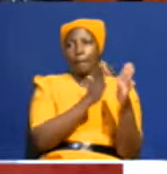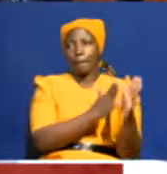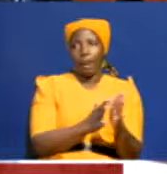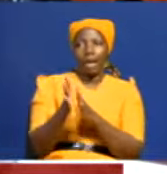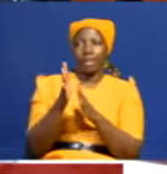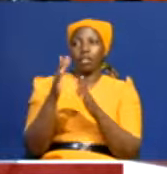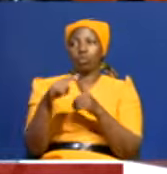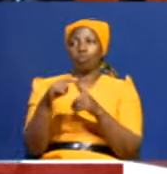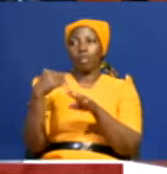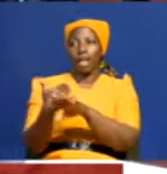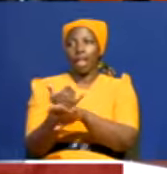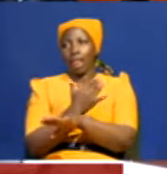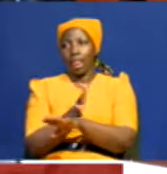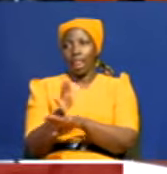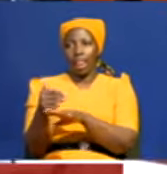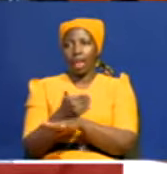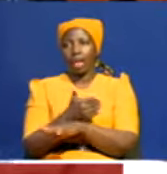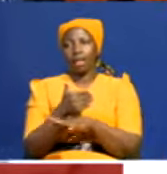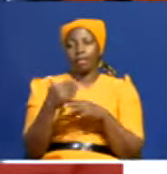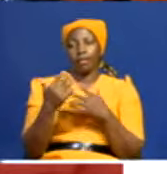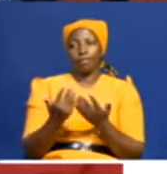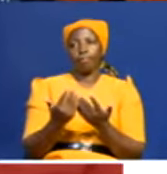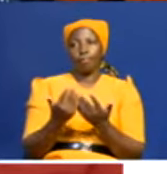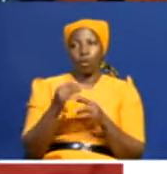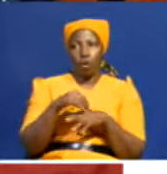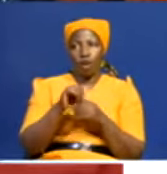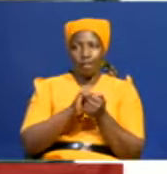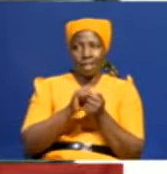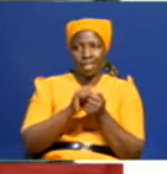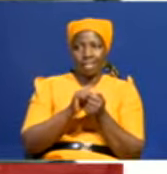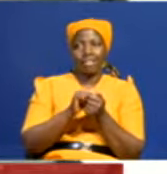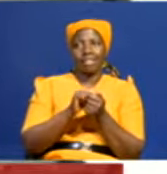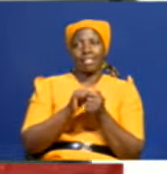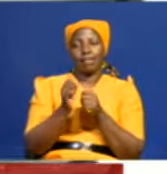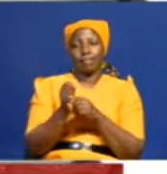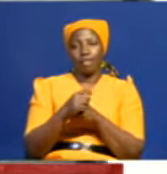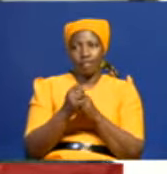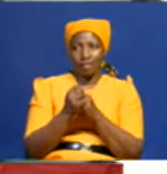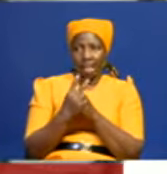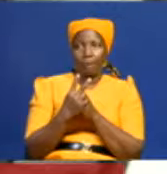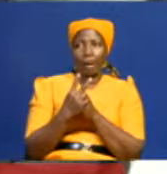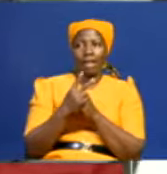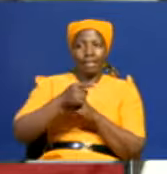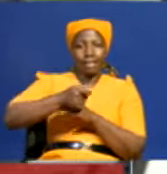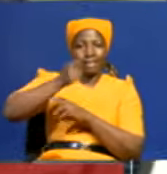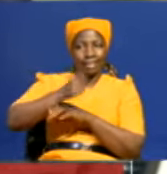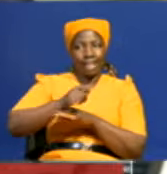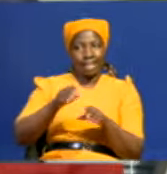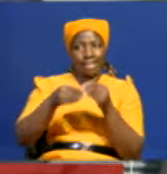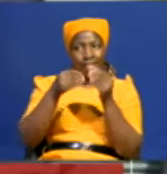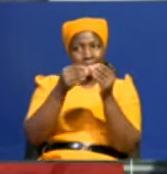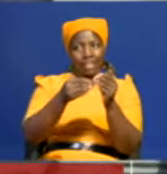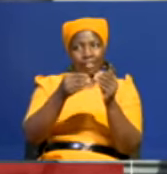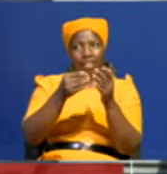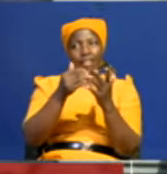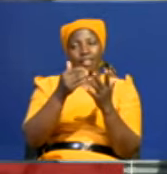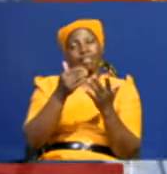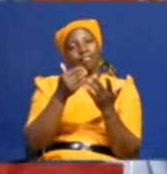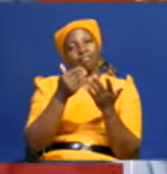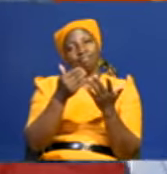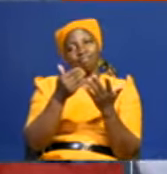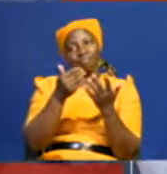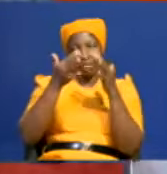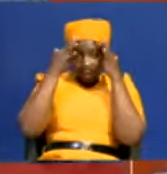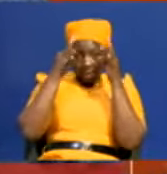Mnamo Jumatano tarehe 27 Disemba, jaji wa Mahakama Kuu Alfred Mabea akitoa uamuzi wake kuhusu miliki halali wa kampuni ya Stay